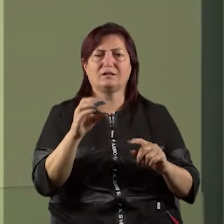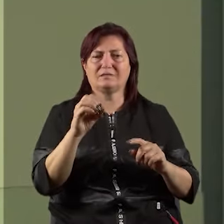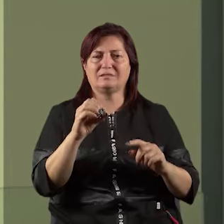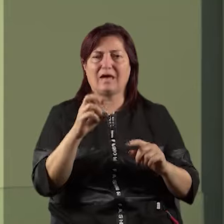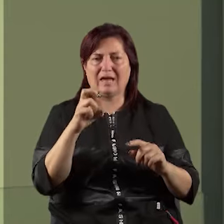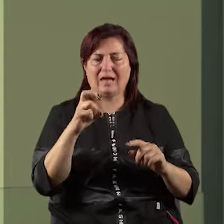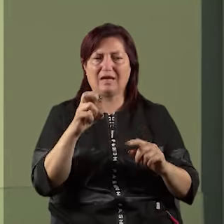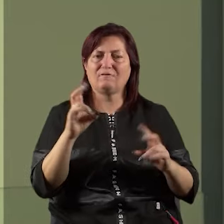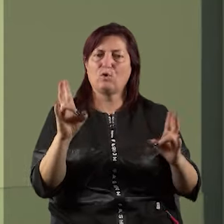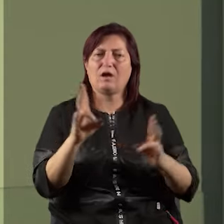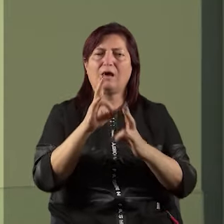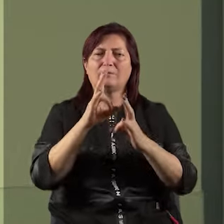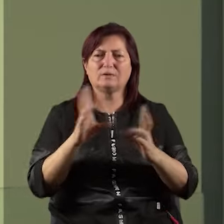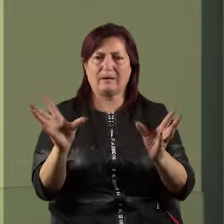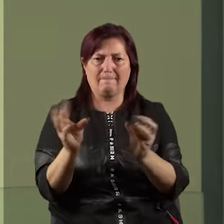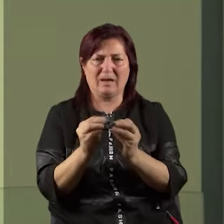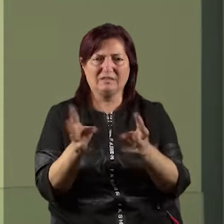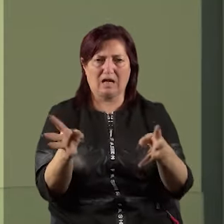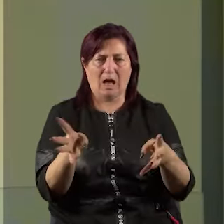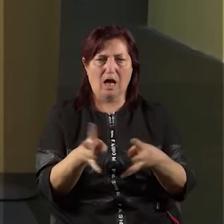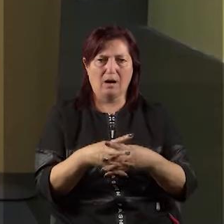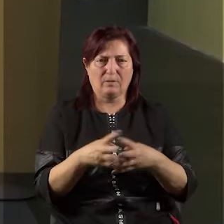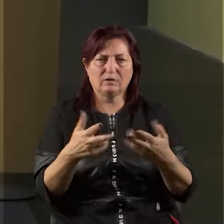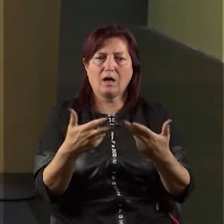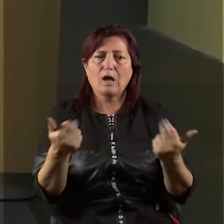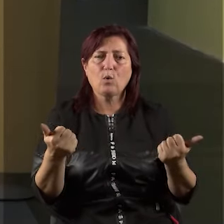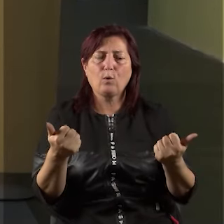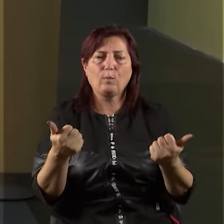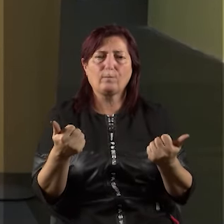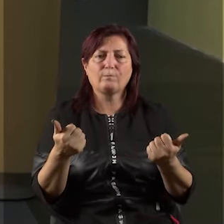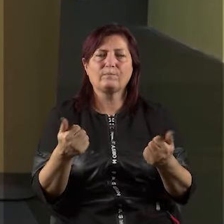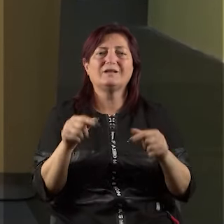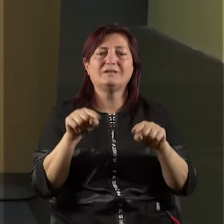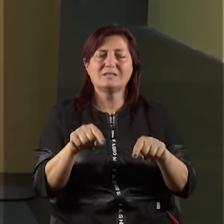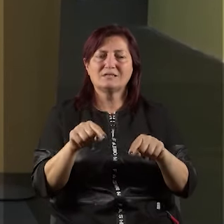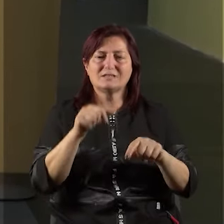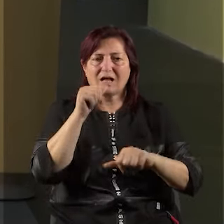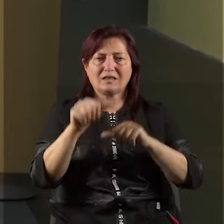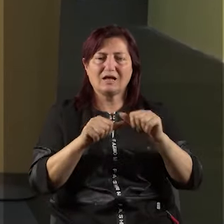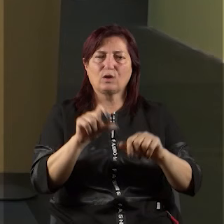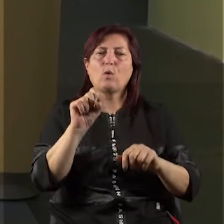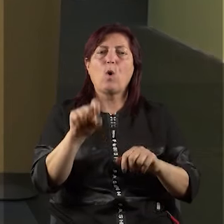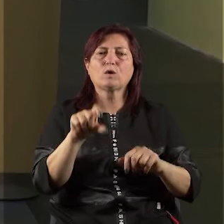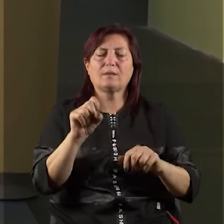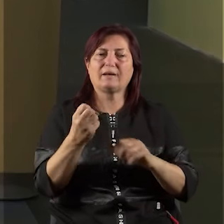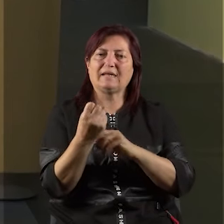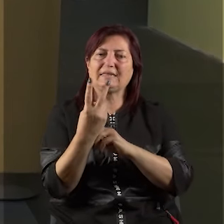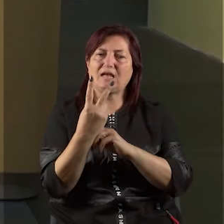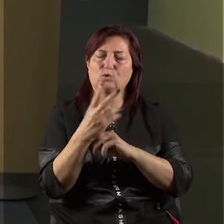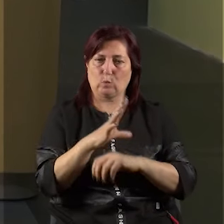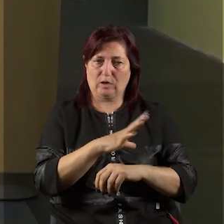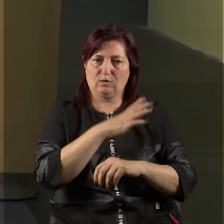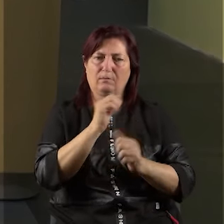համատեղ է կարծիքինում, հա, այո, այս տարի որ ամսին է, այս տարի դա հոկտեմբերի 12-ին լինելու, միշտ անում